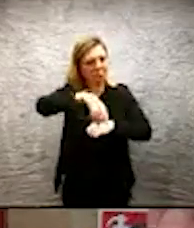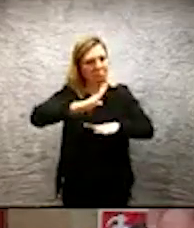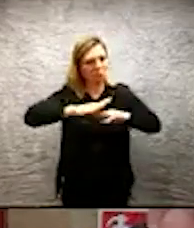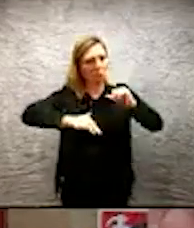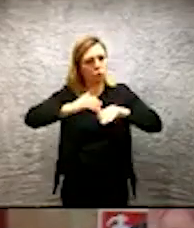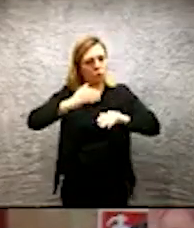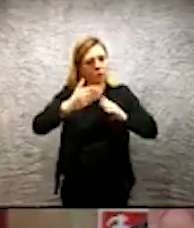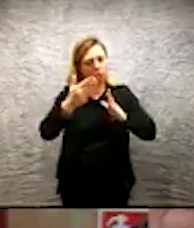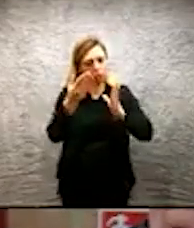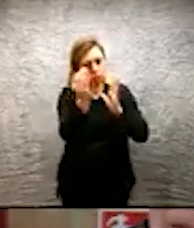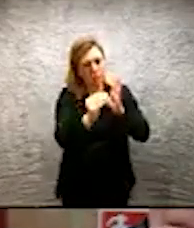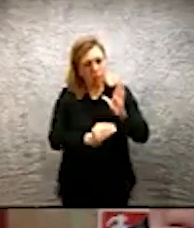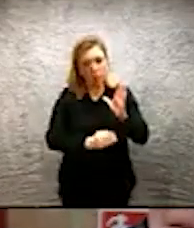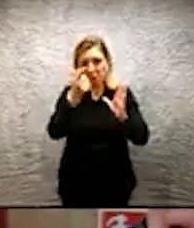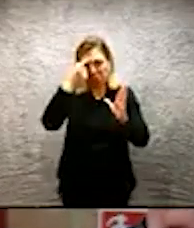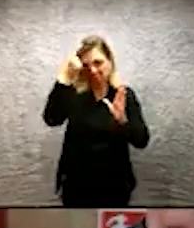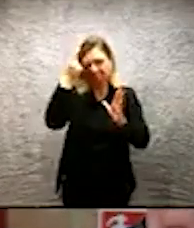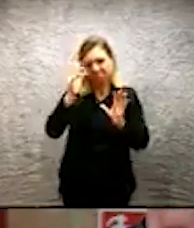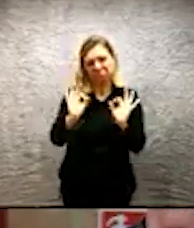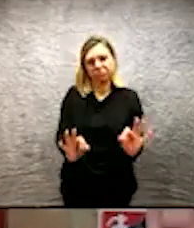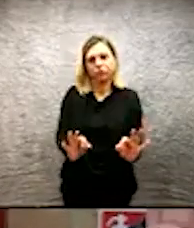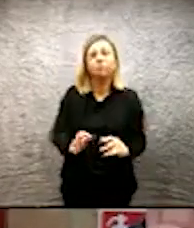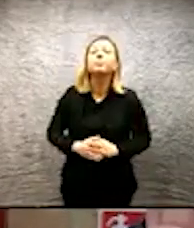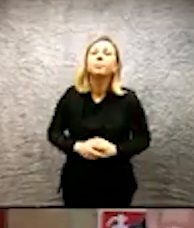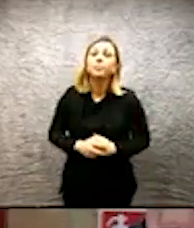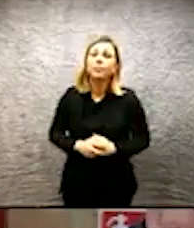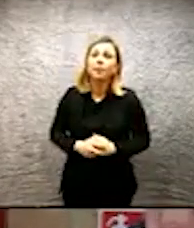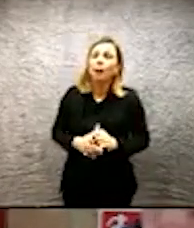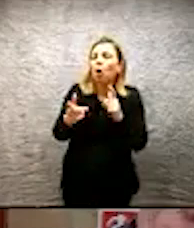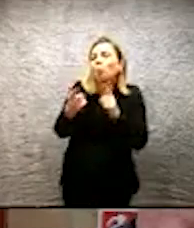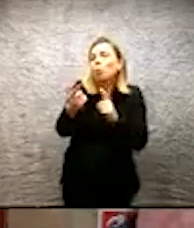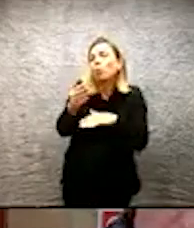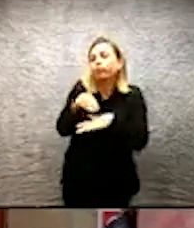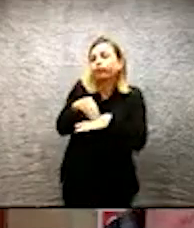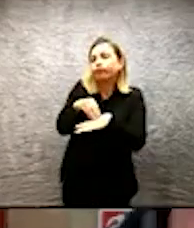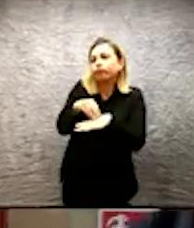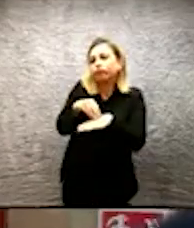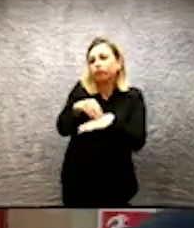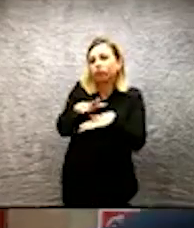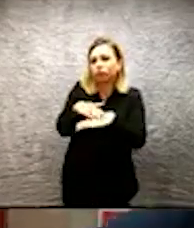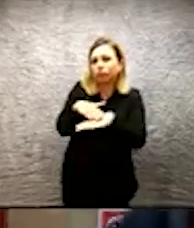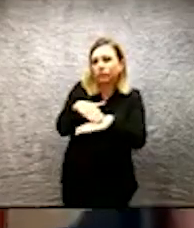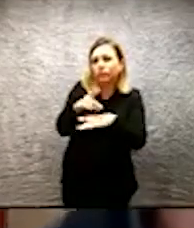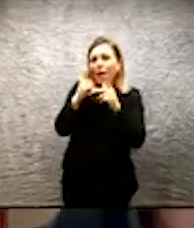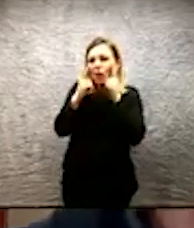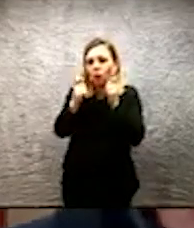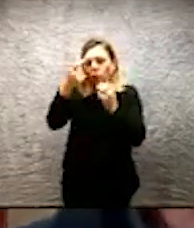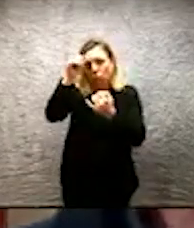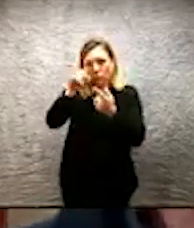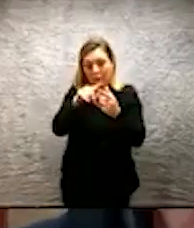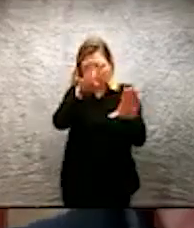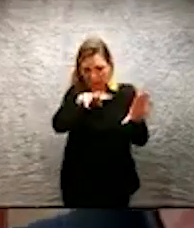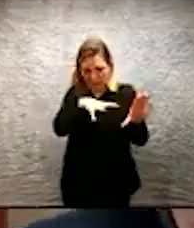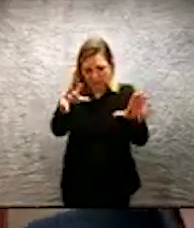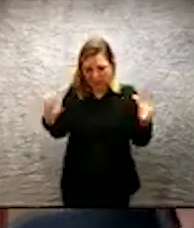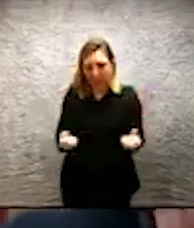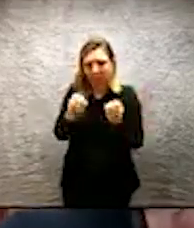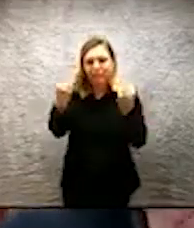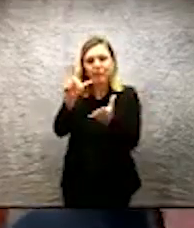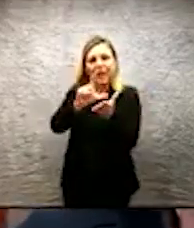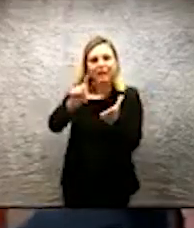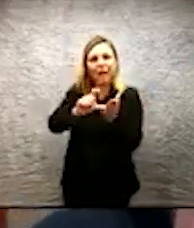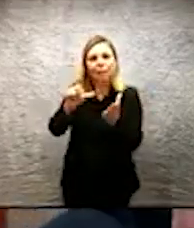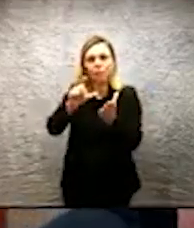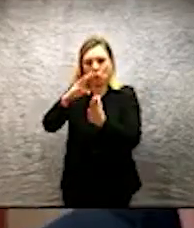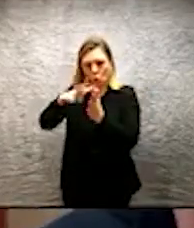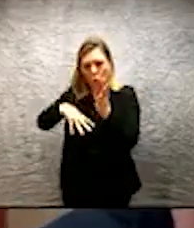construit. Juste un petit point de vigilance encore par rapport à la notion du planning d'activité disponible sur Instagram et sur